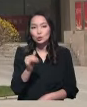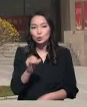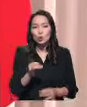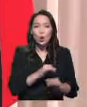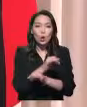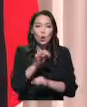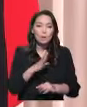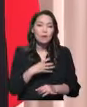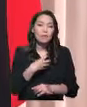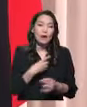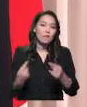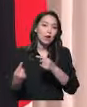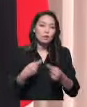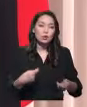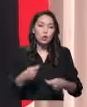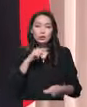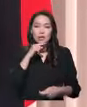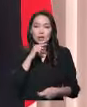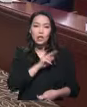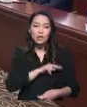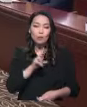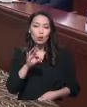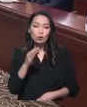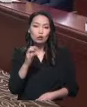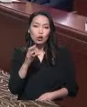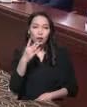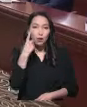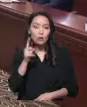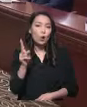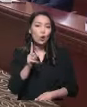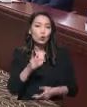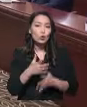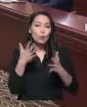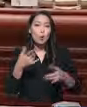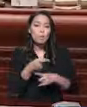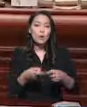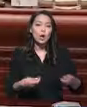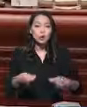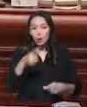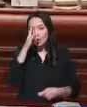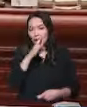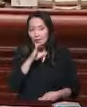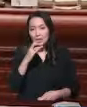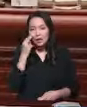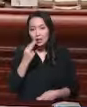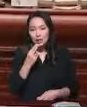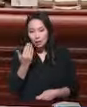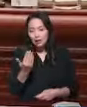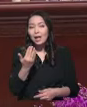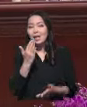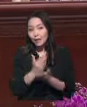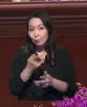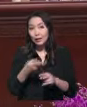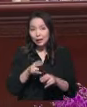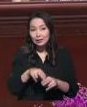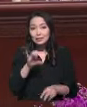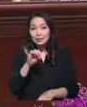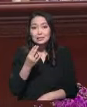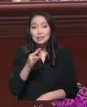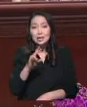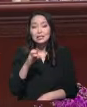взаимодействие в торгово-экономической сфере. Кушанов отметил, что более половины торговли Казахстана с Китаем приходится именно на Синьцзянский